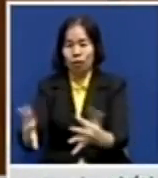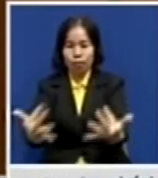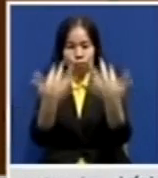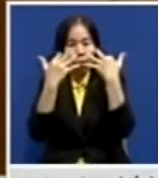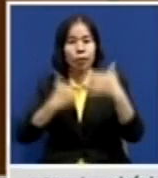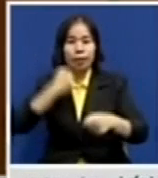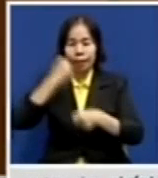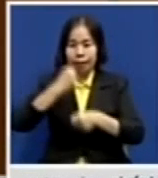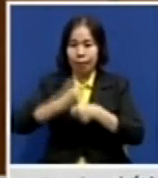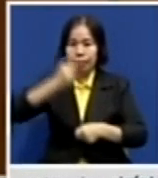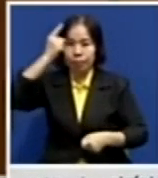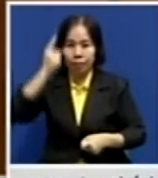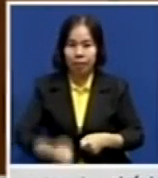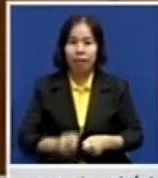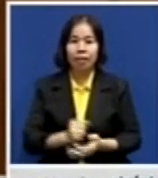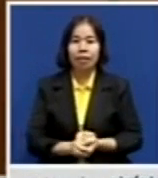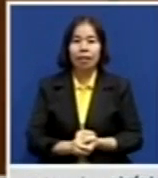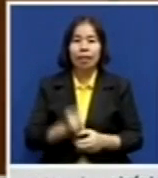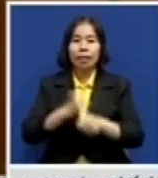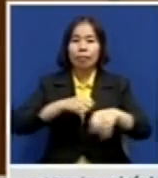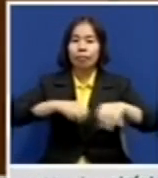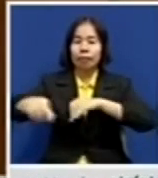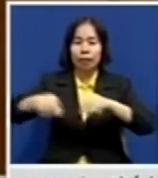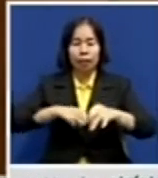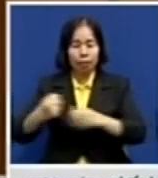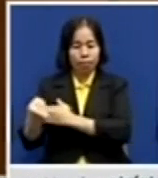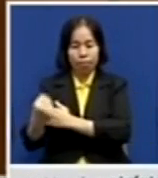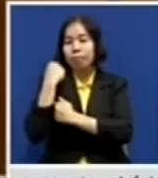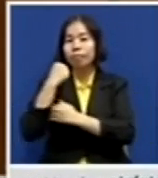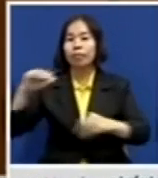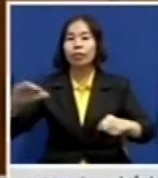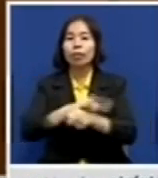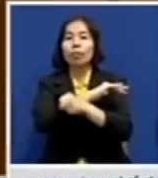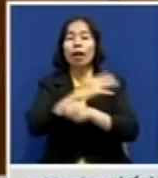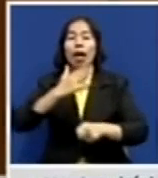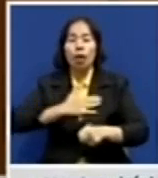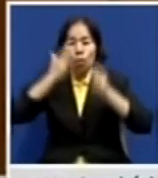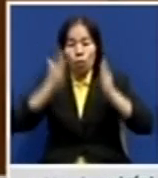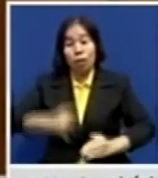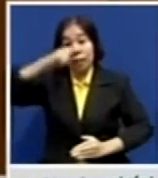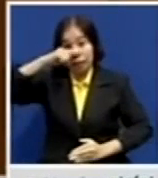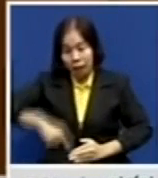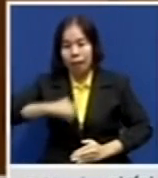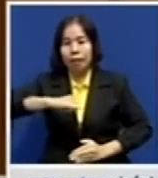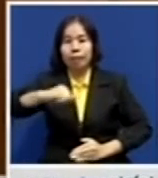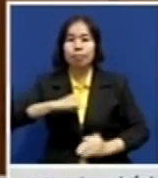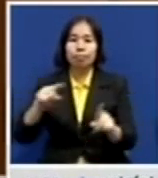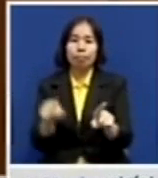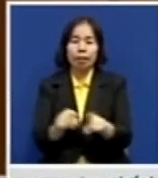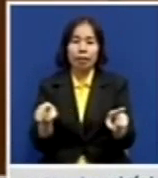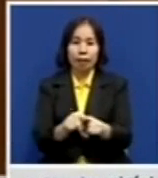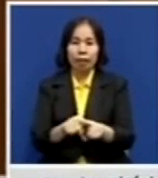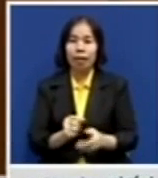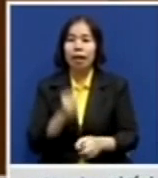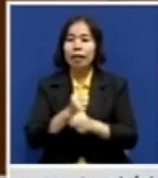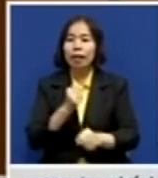ราว่าเราจะบริหารราชการแผ่นดินอย่างเต็มขีดความสามารถเราคือคนไทยด้วยกันด้วยความซื่อ